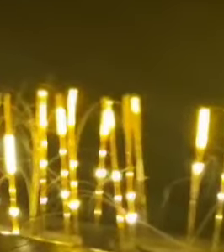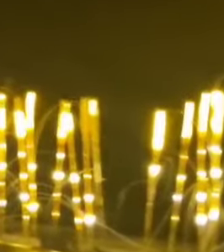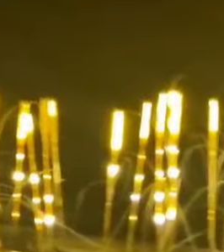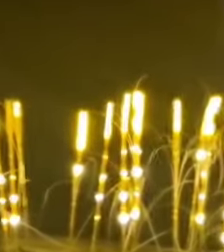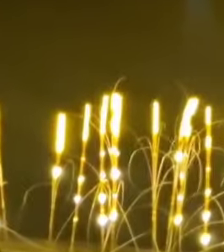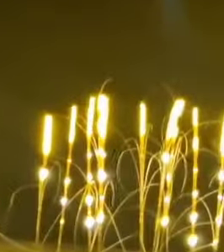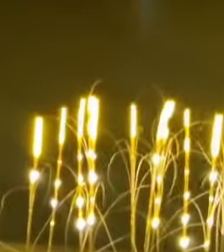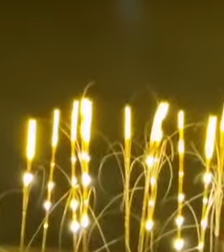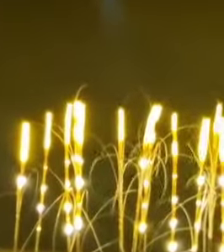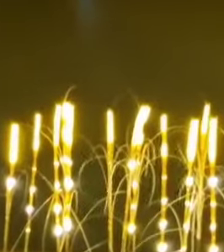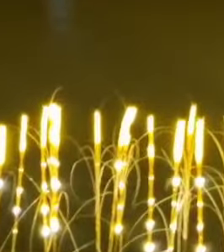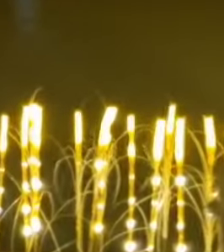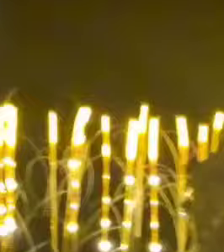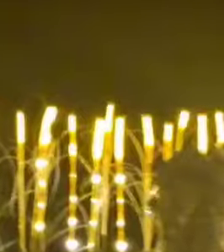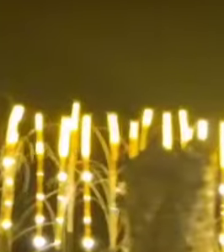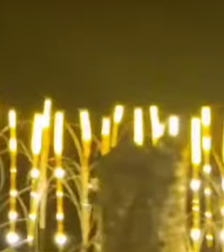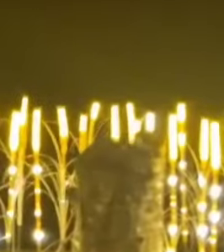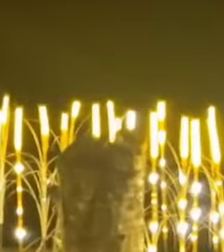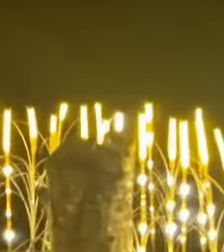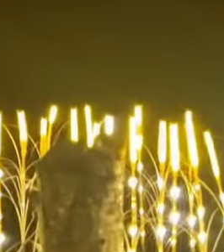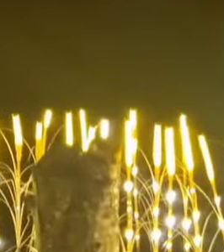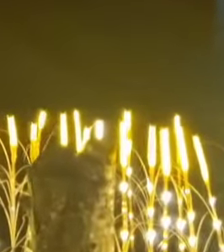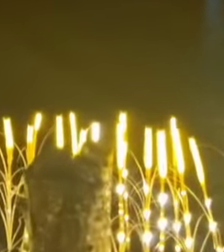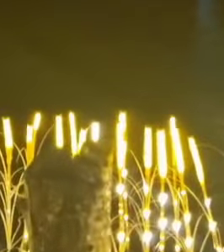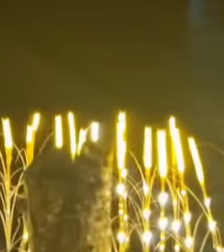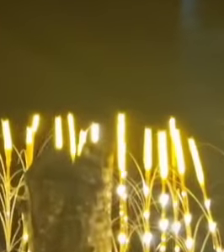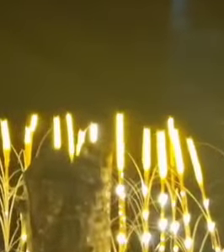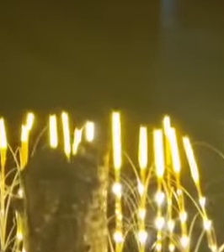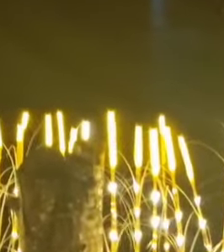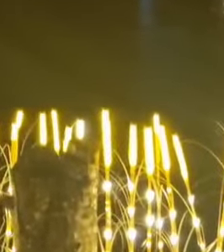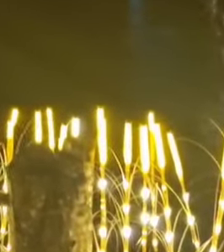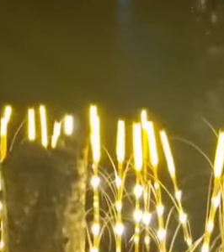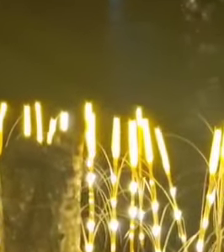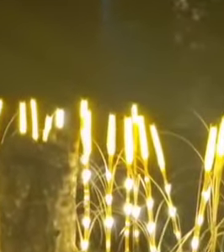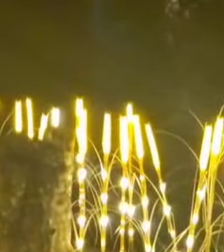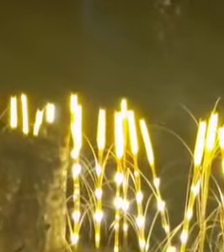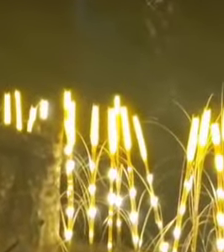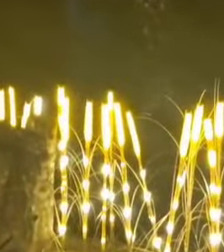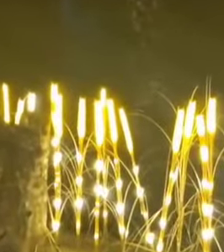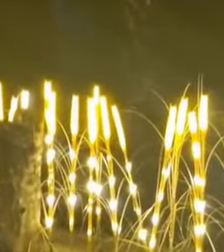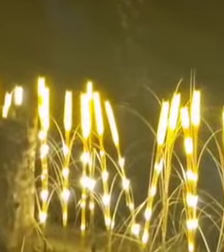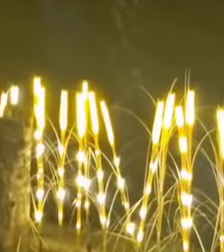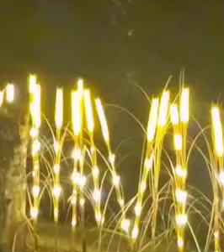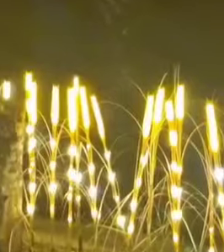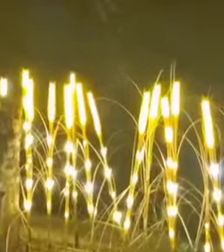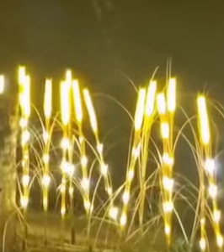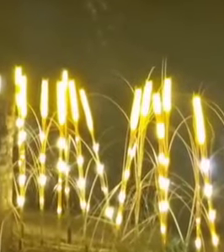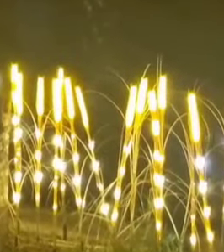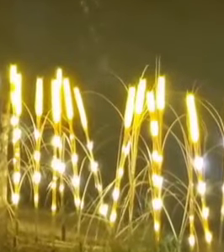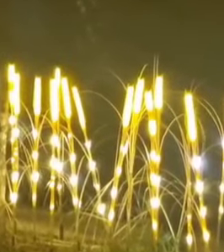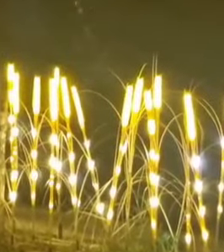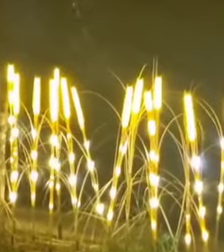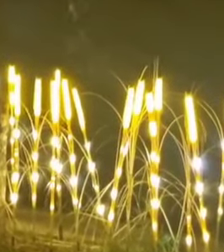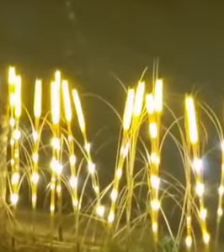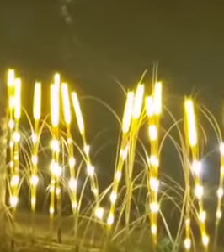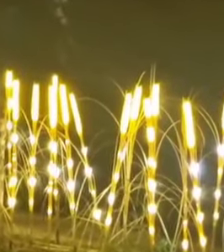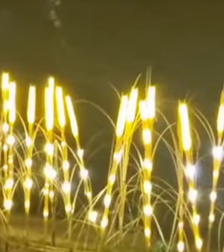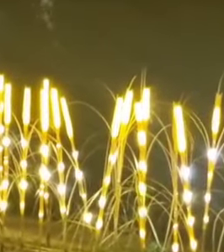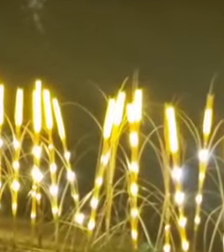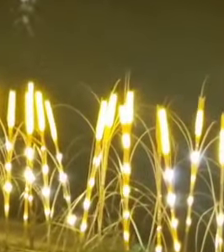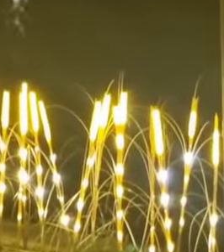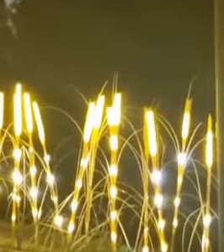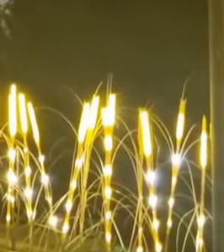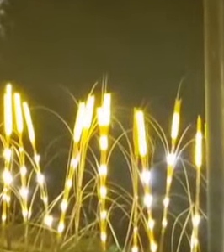Wah, ini mah tempatnya tuh pasti strategis kayaknya juga ya untuk masyarakat di sini kayaknya. Nah, jadi Mitra Kominfotik ini